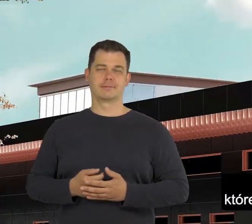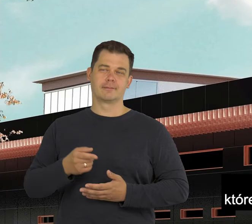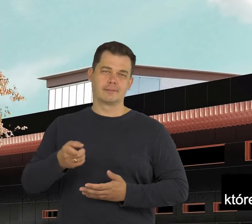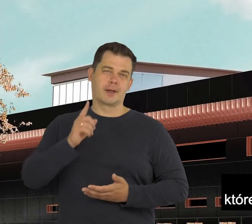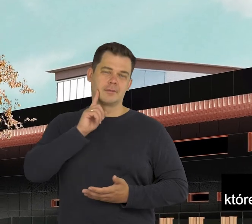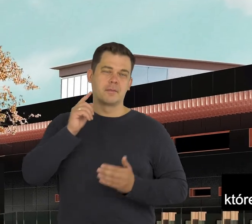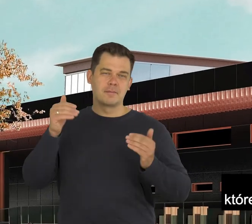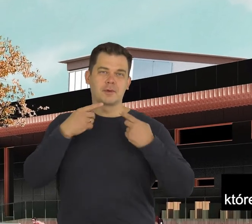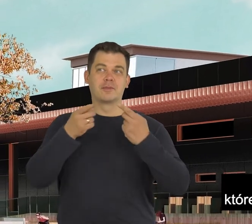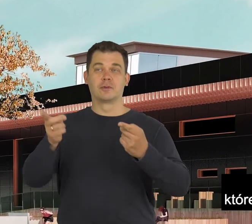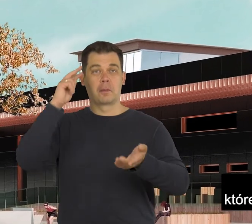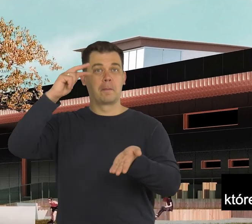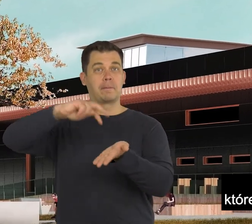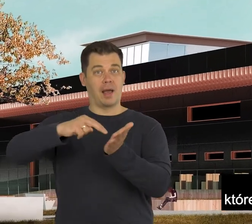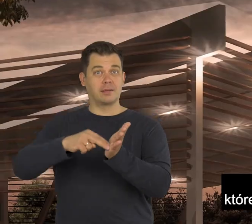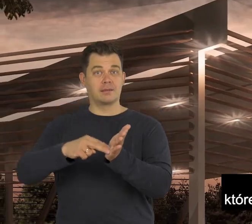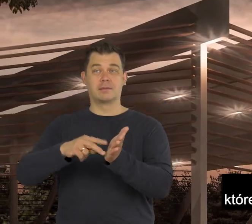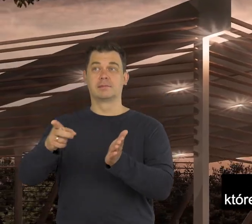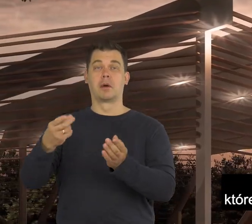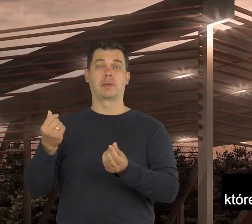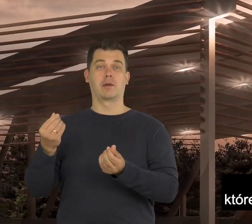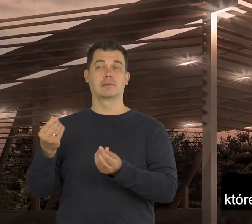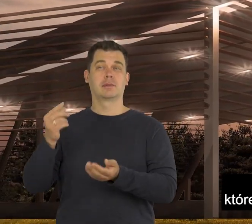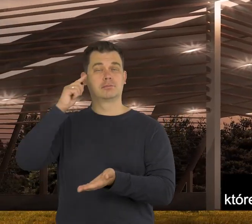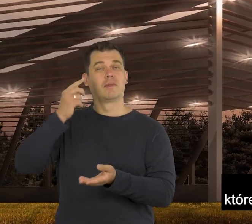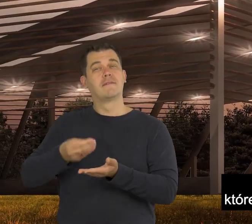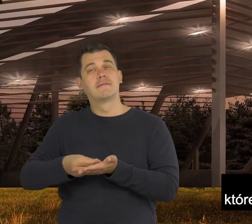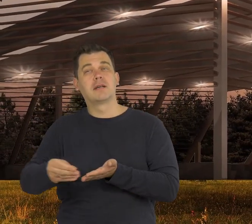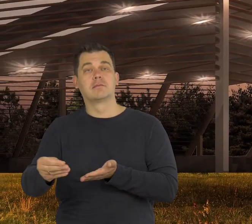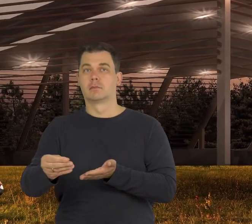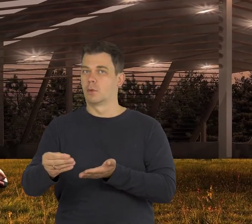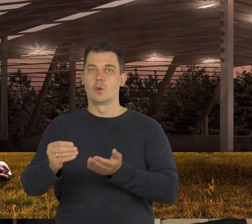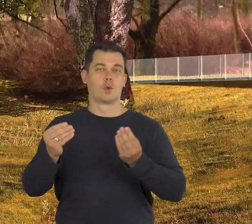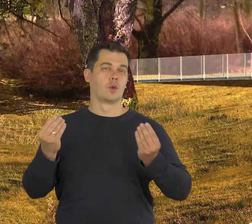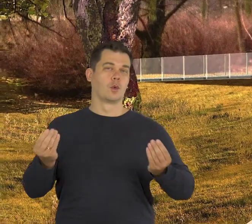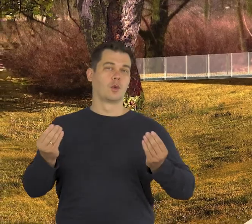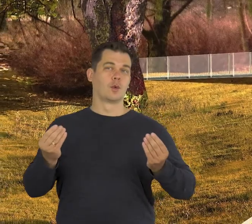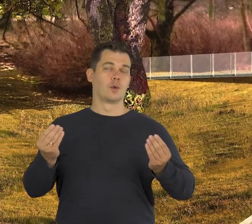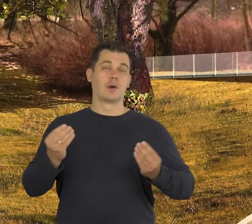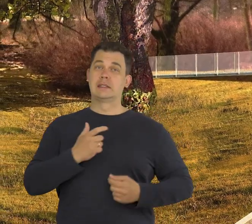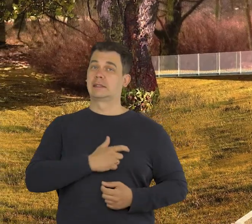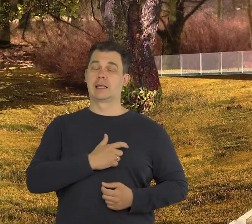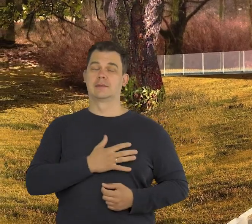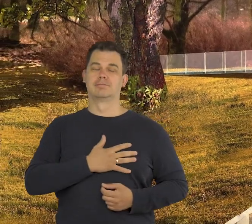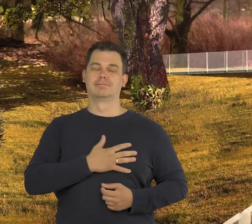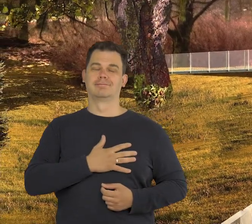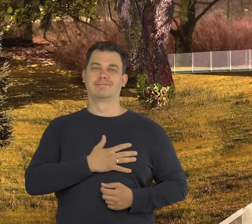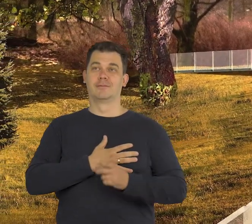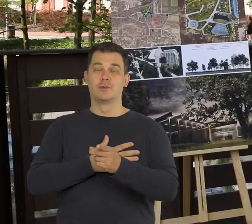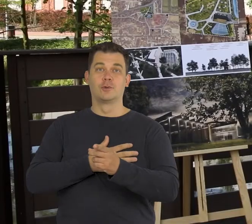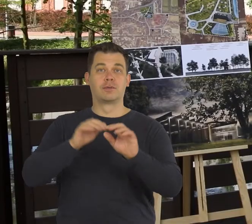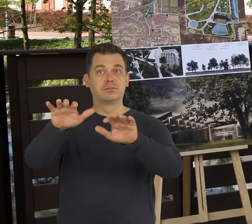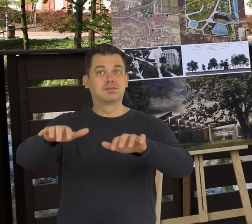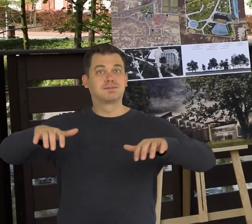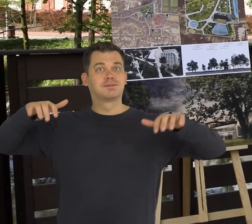Tutaj jak widzimy te plany, które są związane z tymi środkami Tomaszowa, to naprawdę serce rosie. Muszla koncertowa,